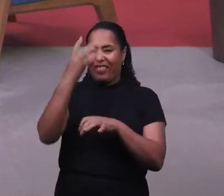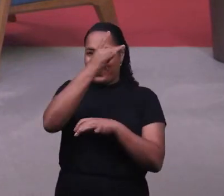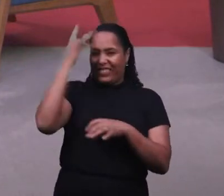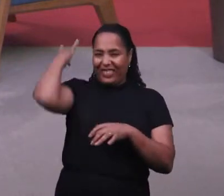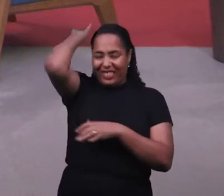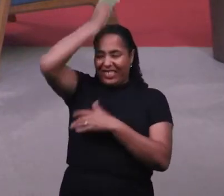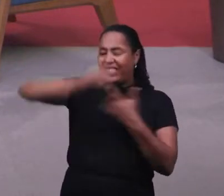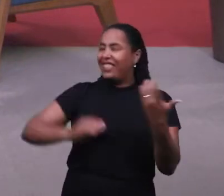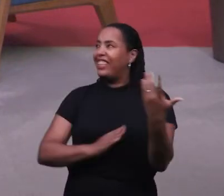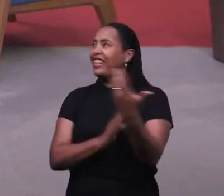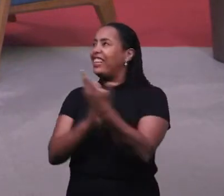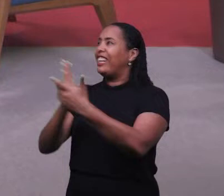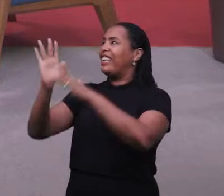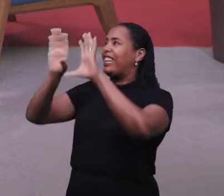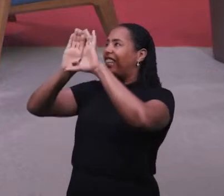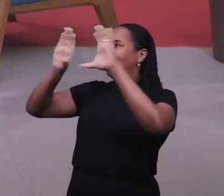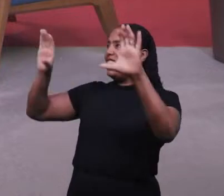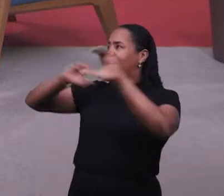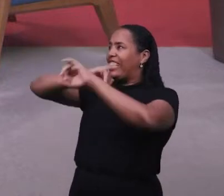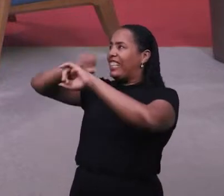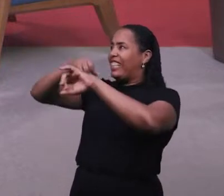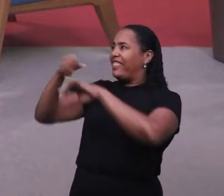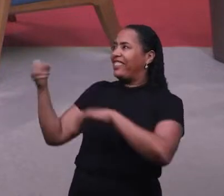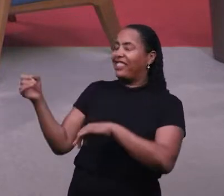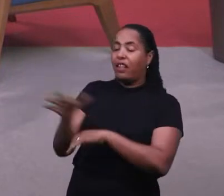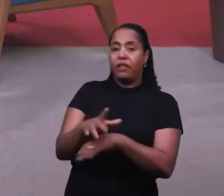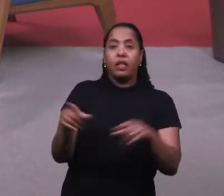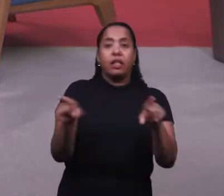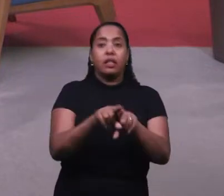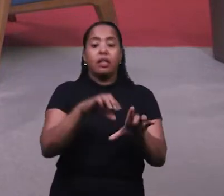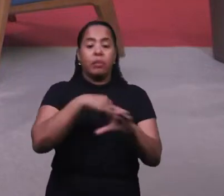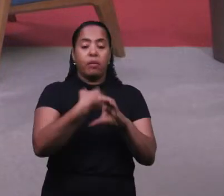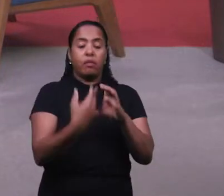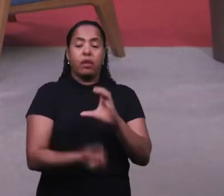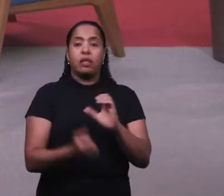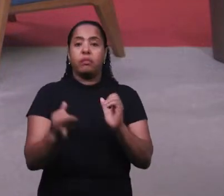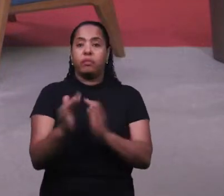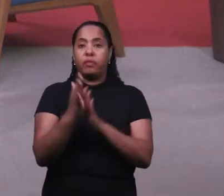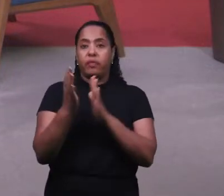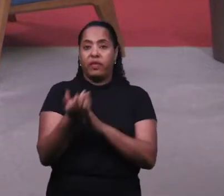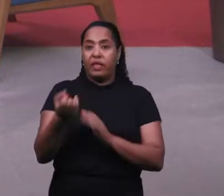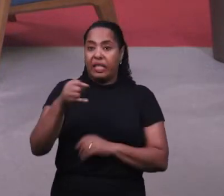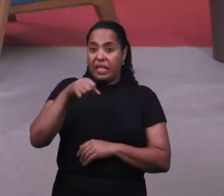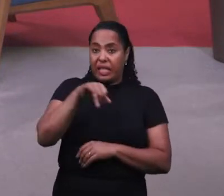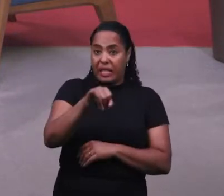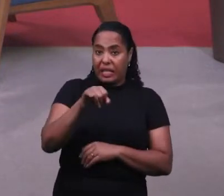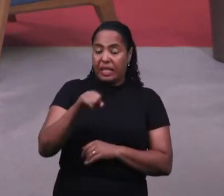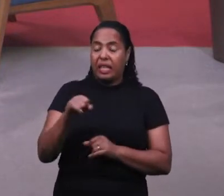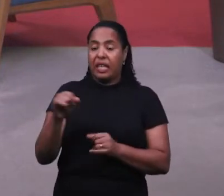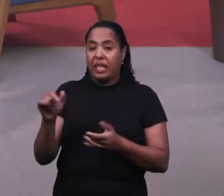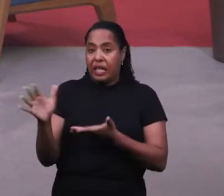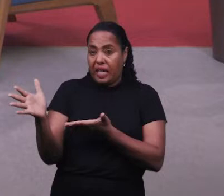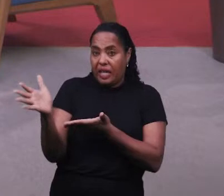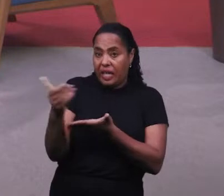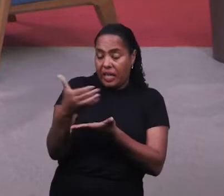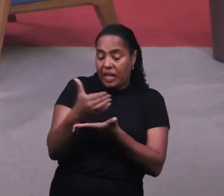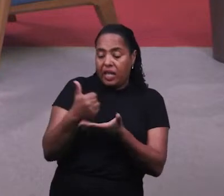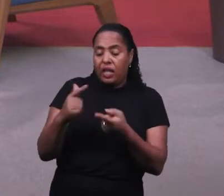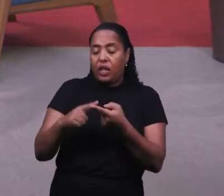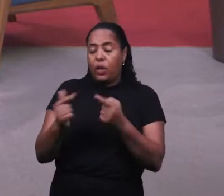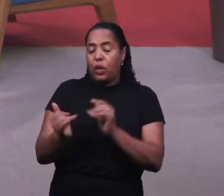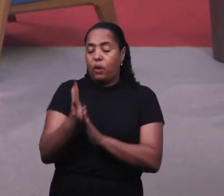l'Esprit qui marche vers la Nouvelle Jérusalem. Gloire à Dieu. Et nous voyons un aspect de la louange aussi. Et si on met la